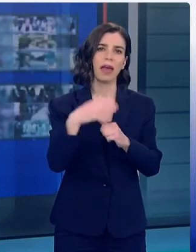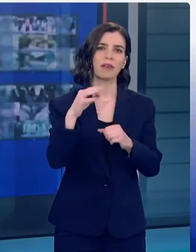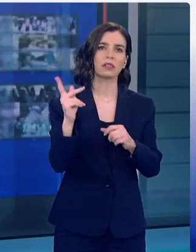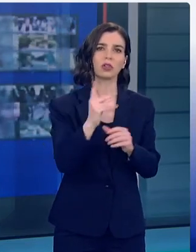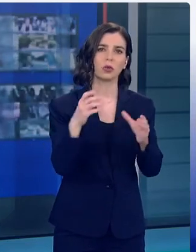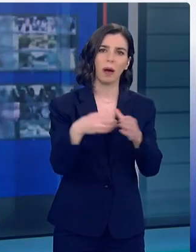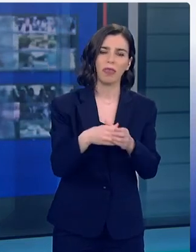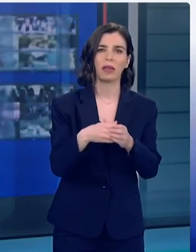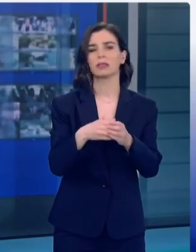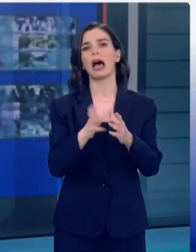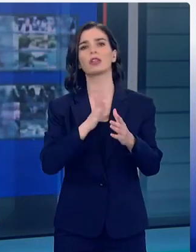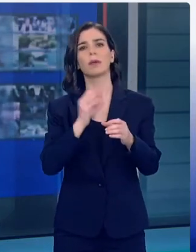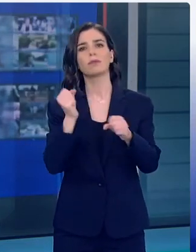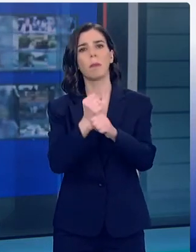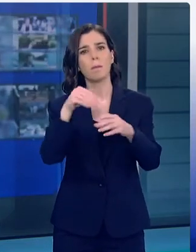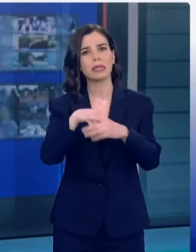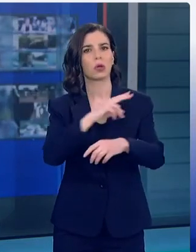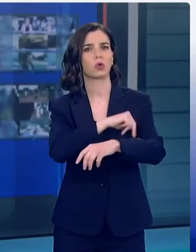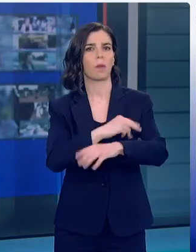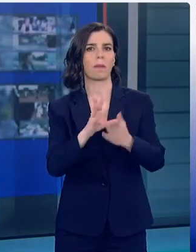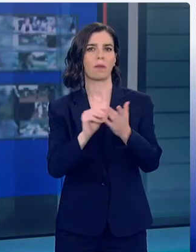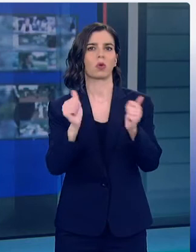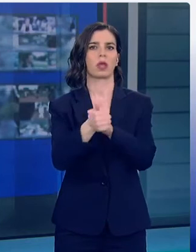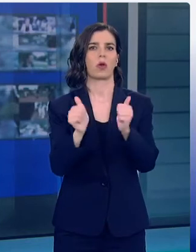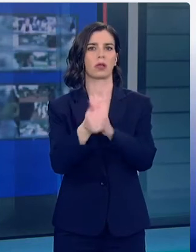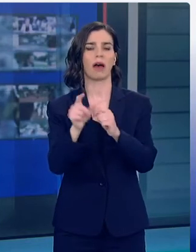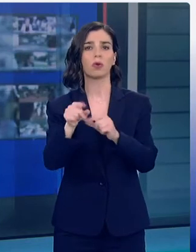τους υγειονομικούς, την πρώτη γραμμή. Θα γίνει αυτό. Και αυτό θα